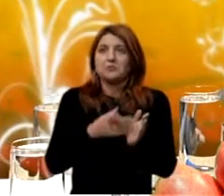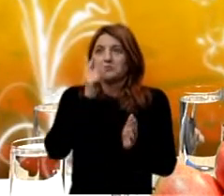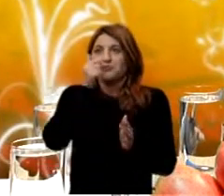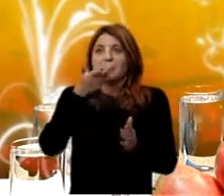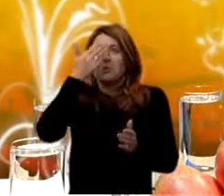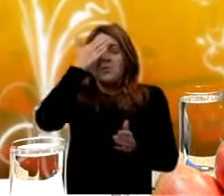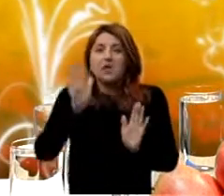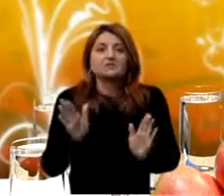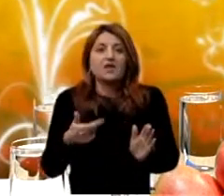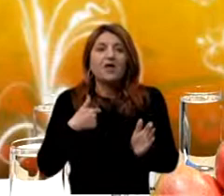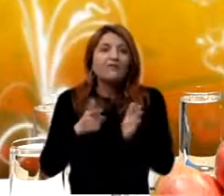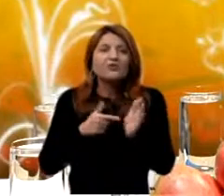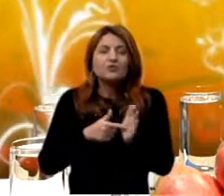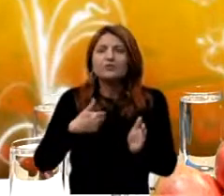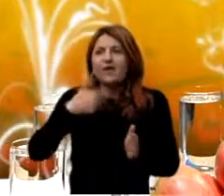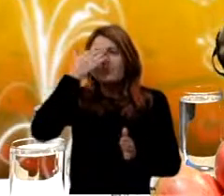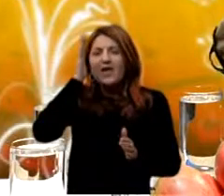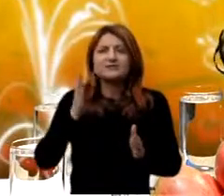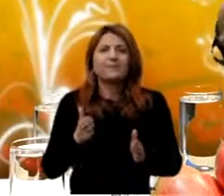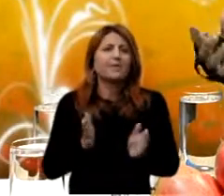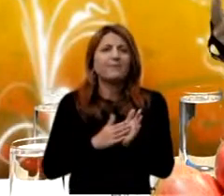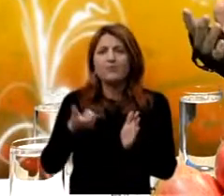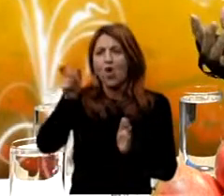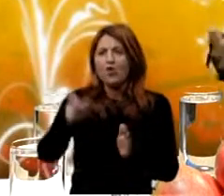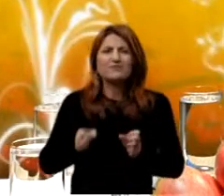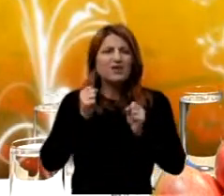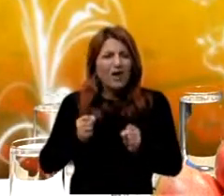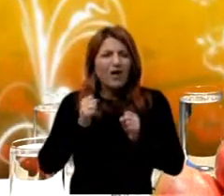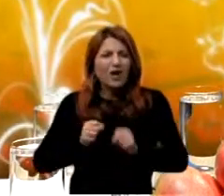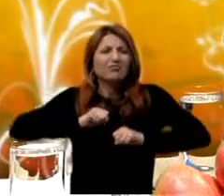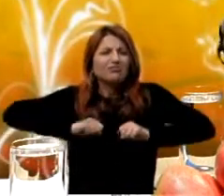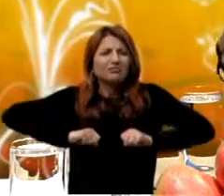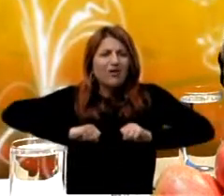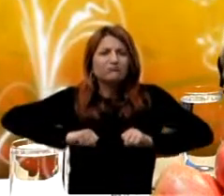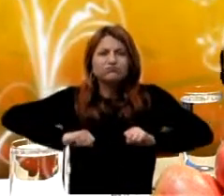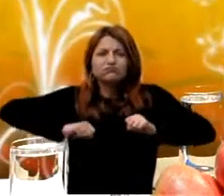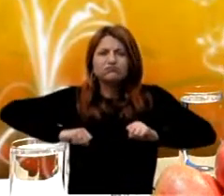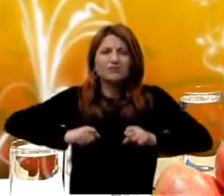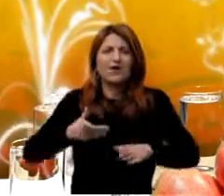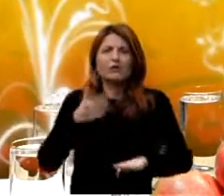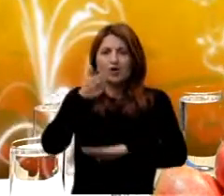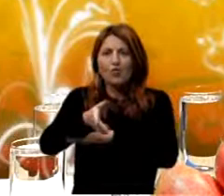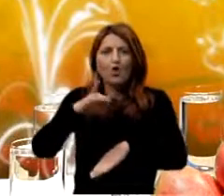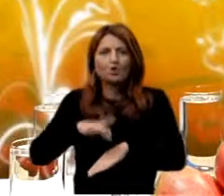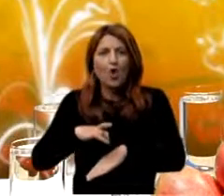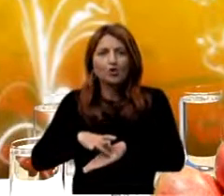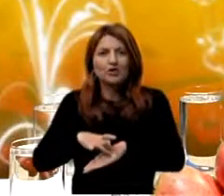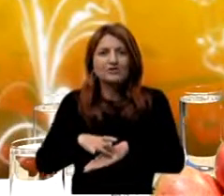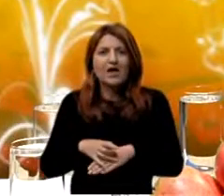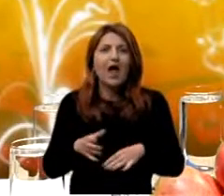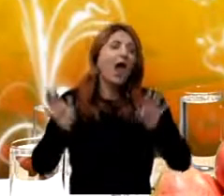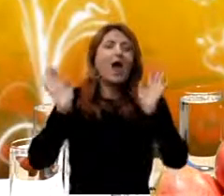znaju često puta što one moraju. Recimo, kad je osoba jako, jako debela, dolazi kod svoje doktorice i tako dalje, to se onako